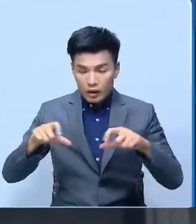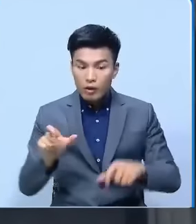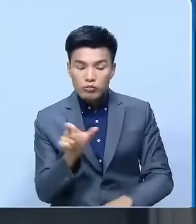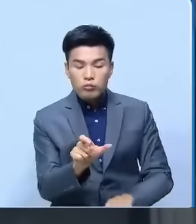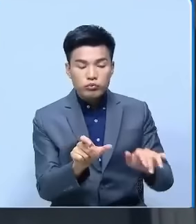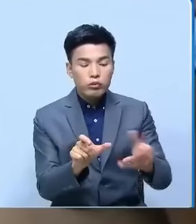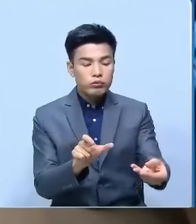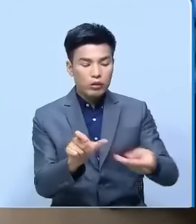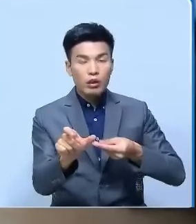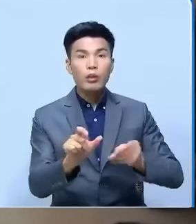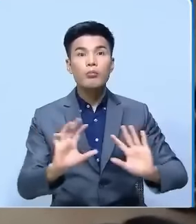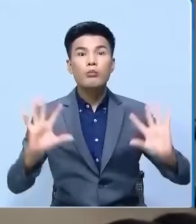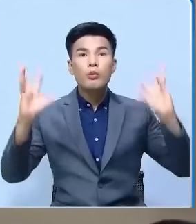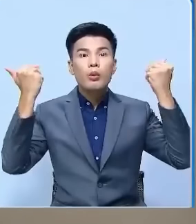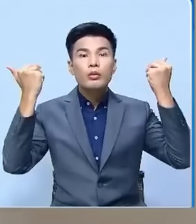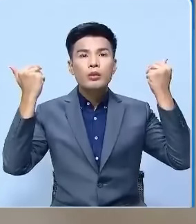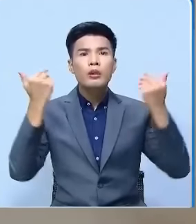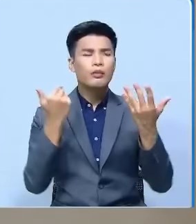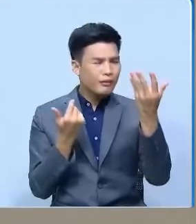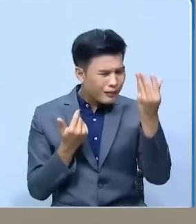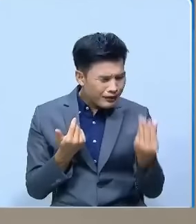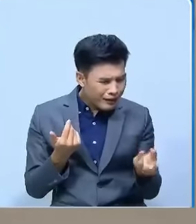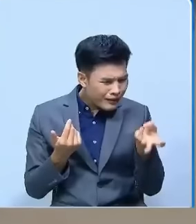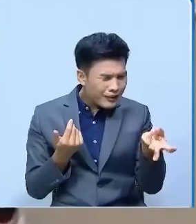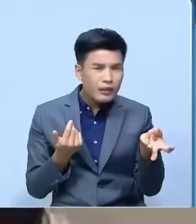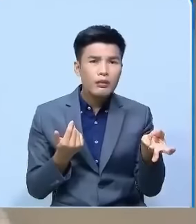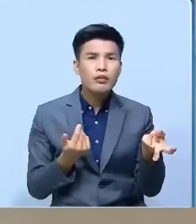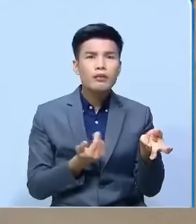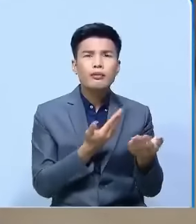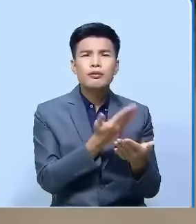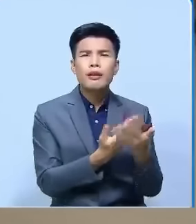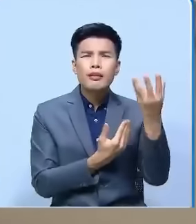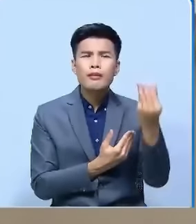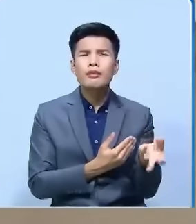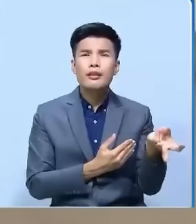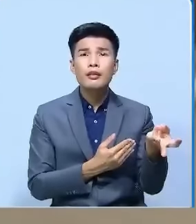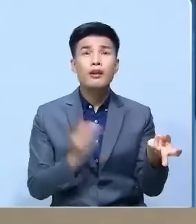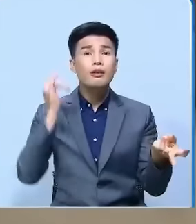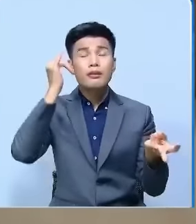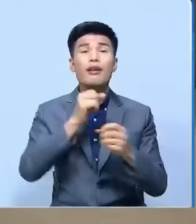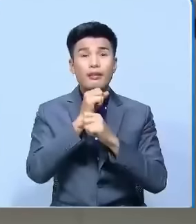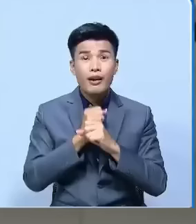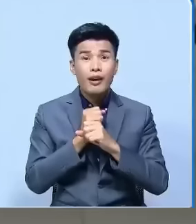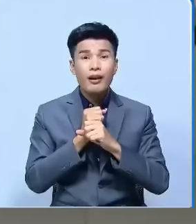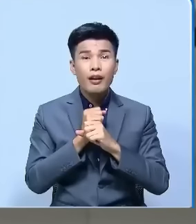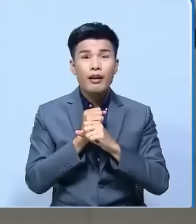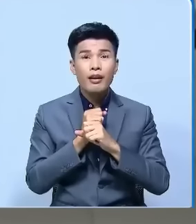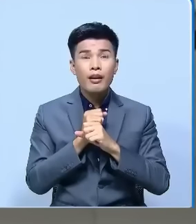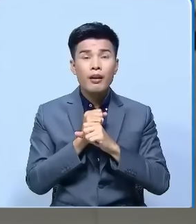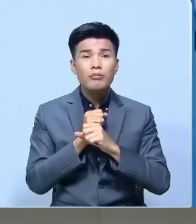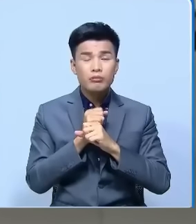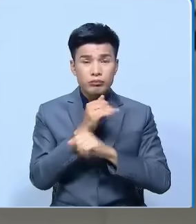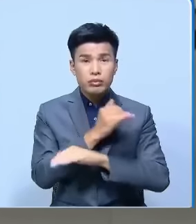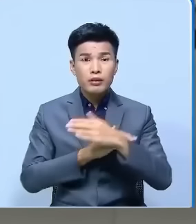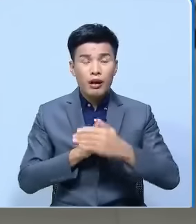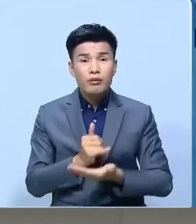จนเกลี้ยงคือเหลืออยู่นิดเดียวเหรอคุณเหลือติดอยู่นิดเดียวเท่านั้นเนี่ยคุณยายคุณผู้ชมคะคุณยายเนี่ยขึ้นโรงพักไปเลยไป